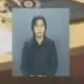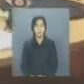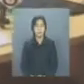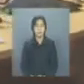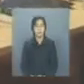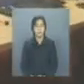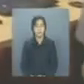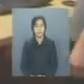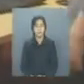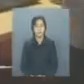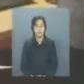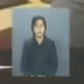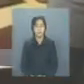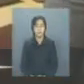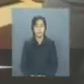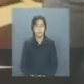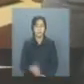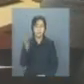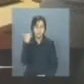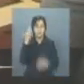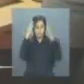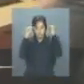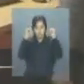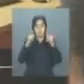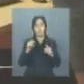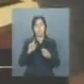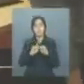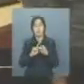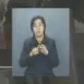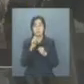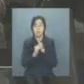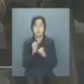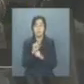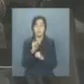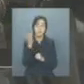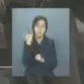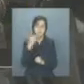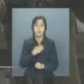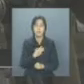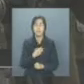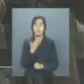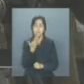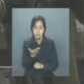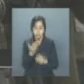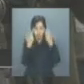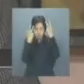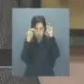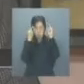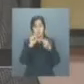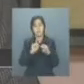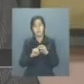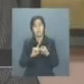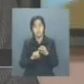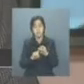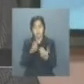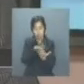นายมิคาเอลกอร์บาชอฟอดีตประธานาธิบดีรัสเซียเมื่อ20ปีก่อนเรียกร้องให้นายวลาดิเมียร์ปูตินนายกรัฐมนตรีที่วางแ